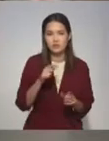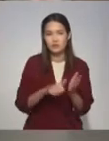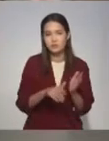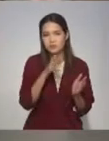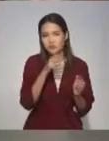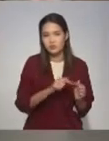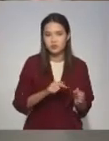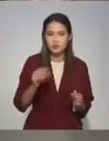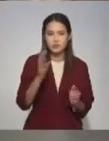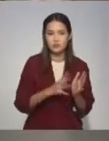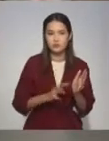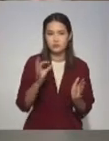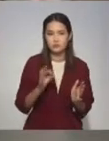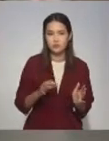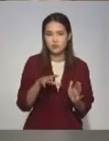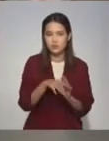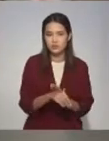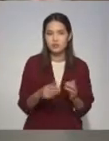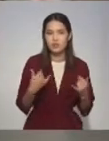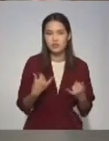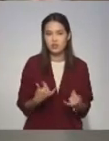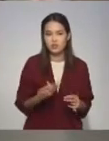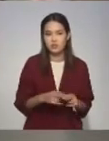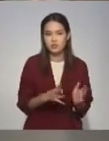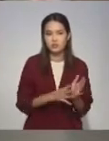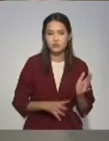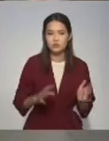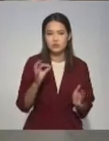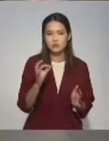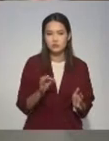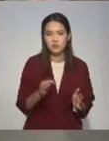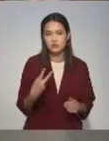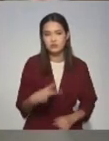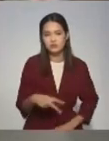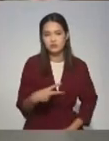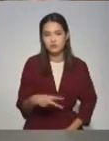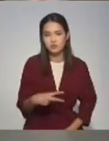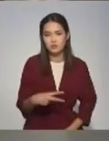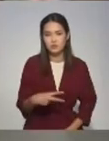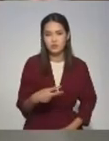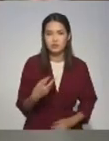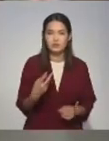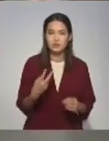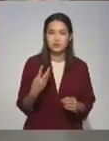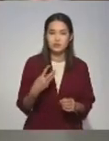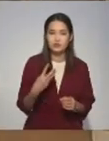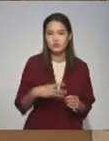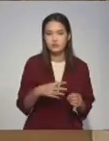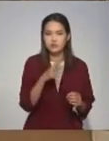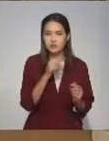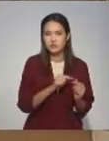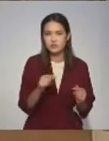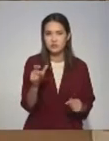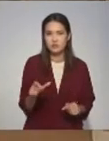адамдар, 90 пайызы солай болушы еді. Қазіргі кезде 90 пайызы олар 20 8-30 жастағы адамдар.